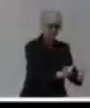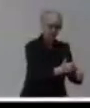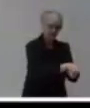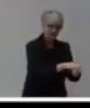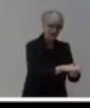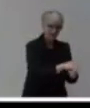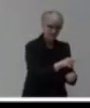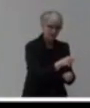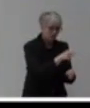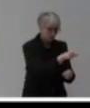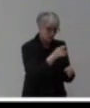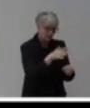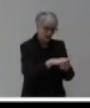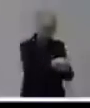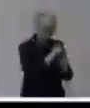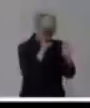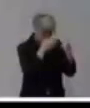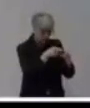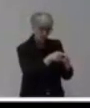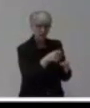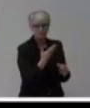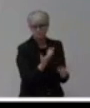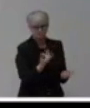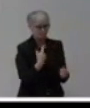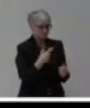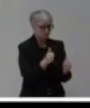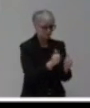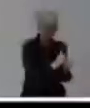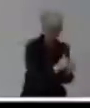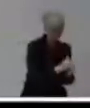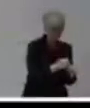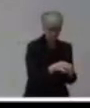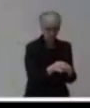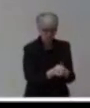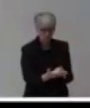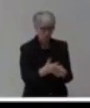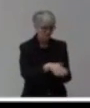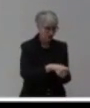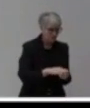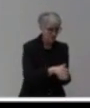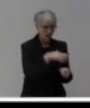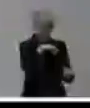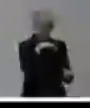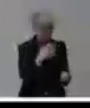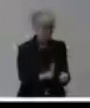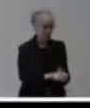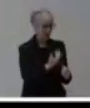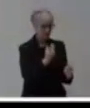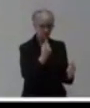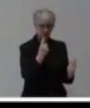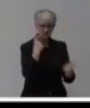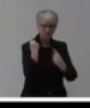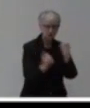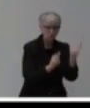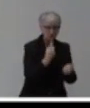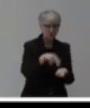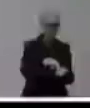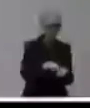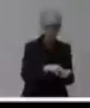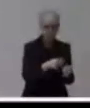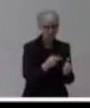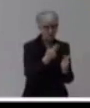che si occupano di propri congiunti, propri familiari anziani in condizioni di particolare fragilità,